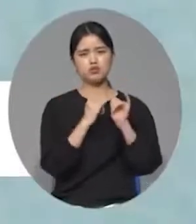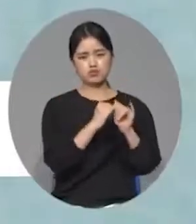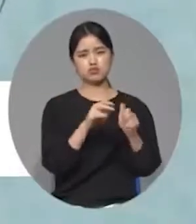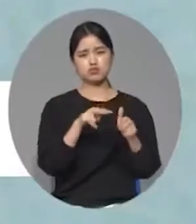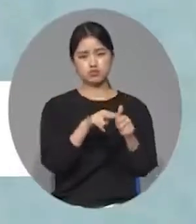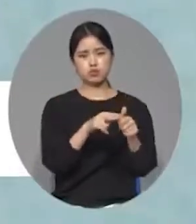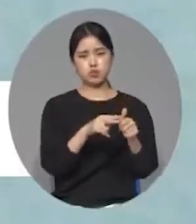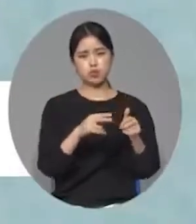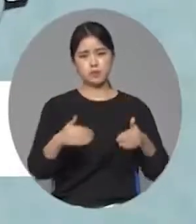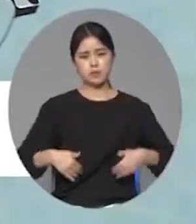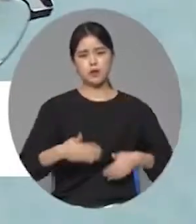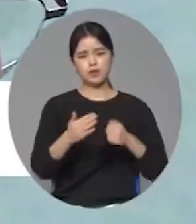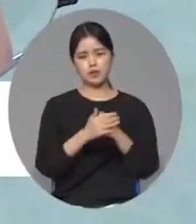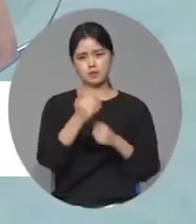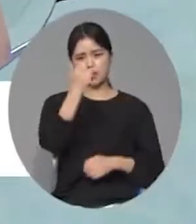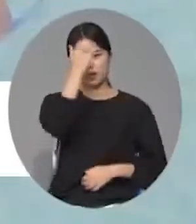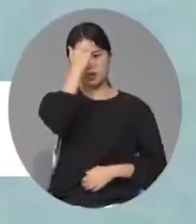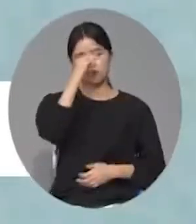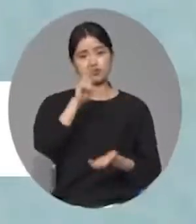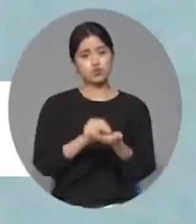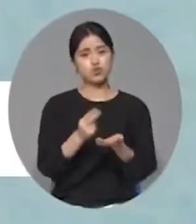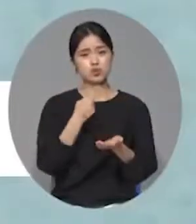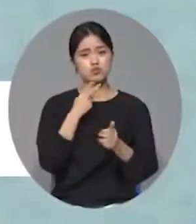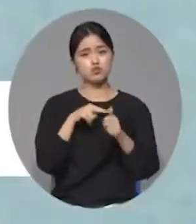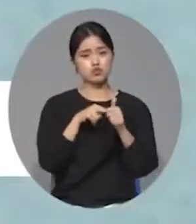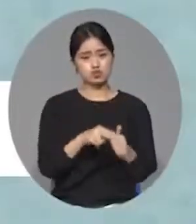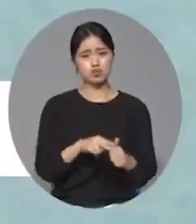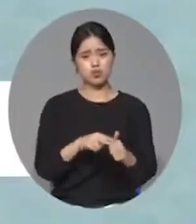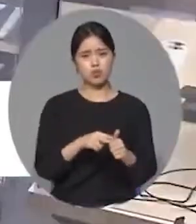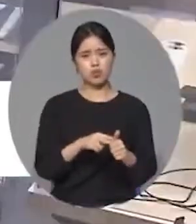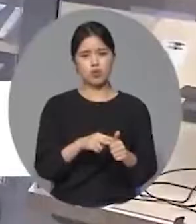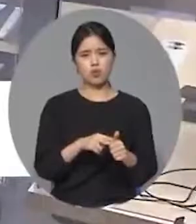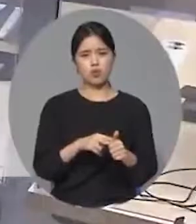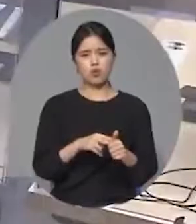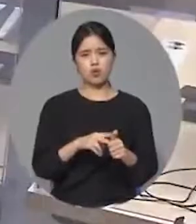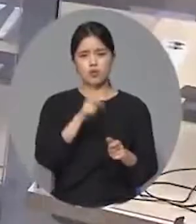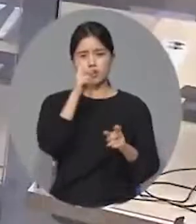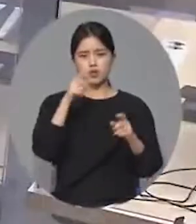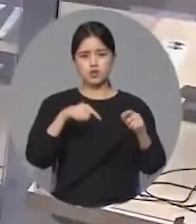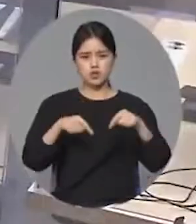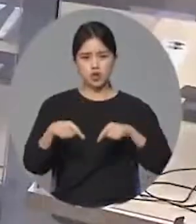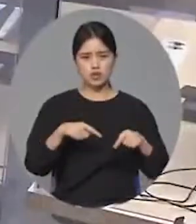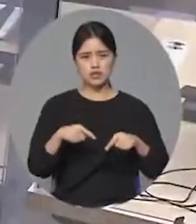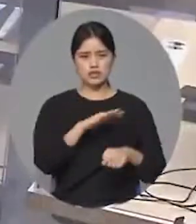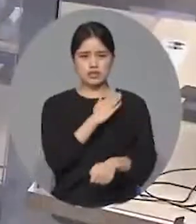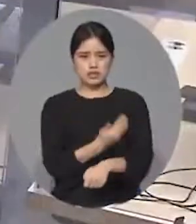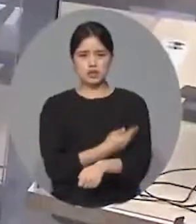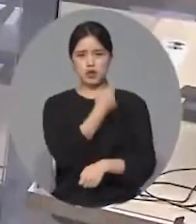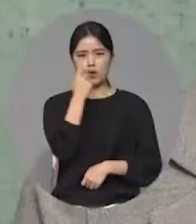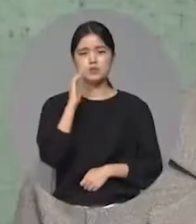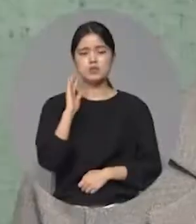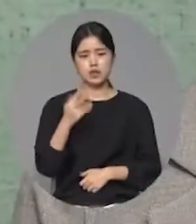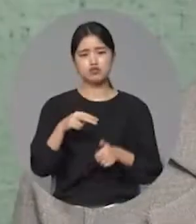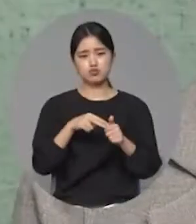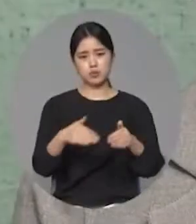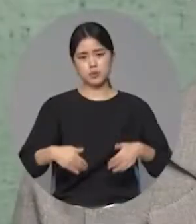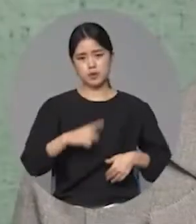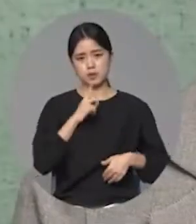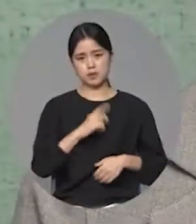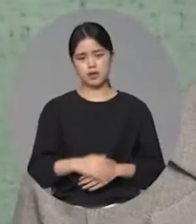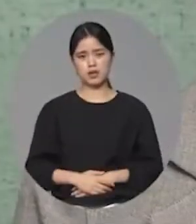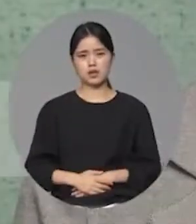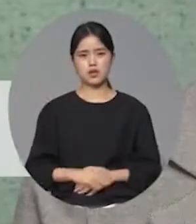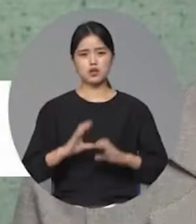한다며 도덕적으로 흠없는 후보, 국정 능력이 검증된 후보가 필요하다고 강조했습니다.